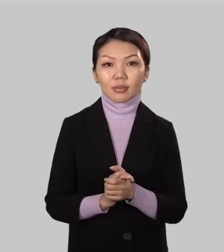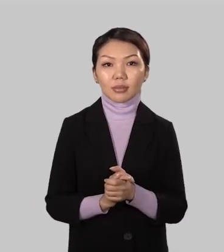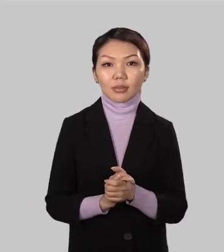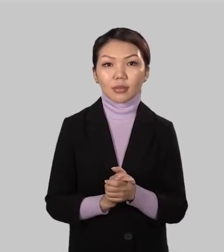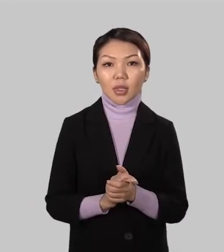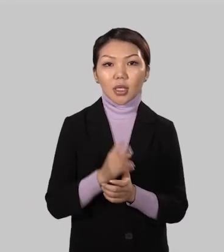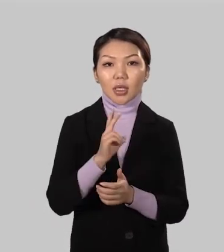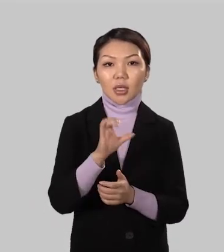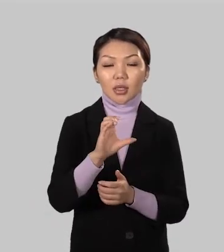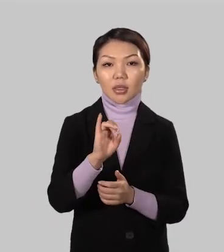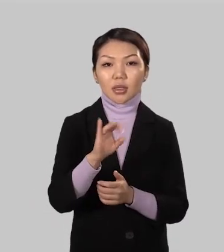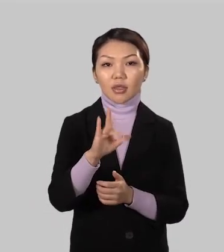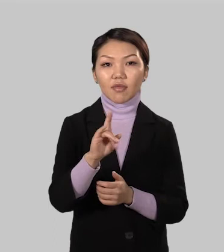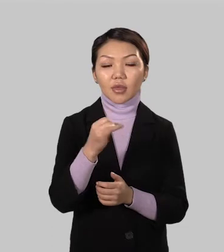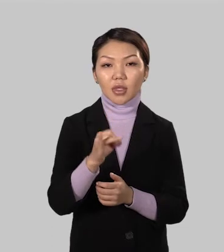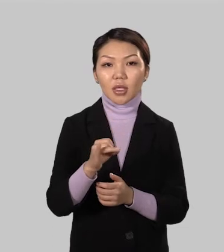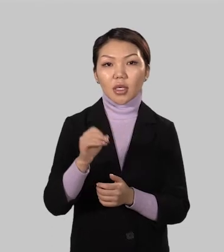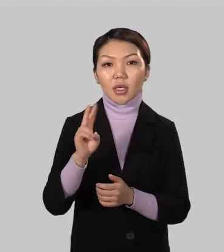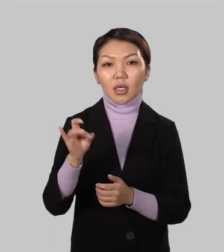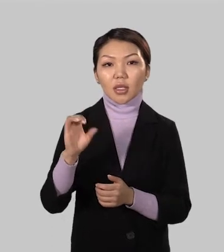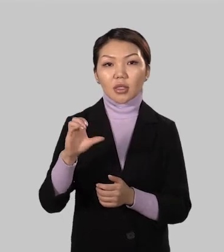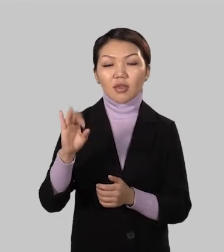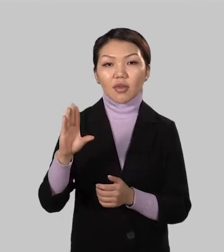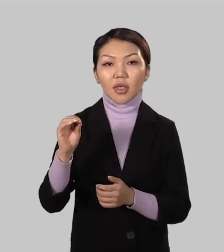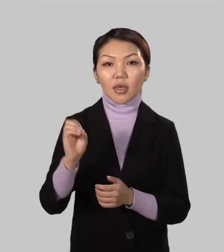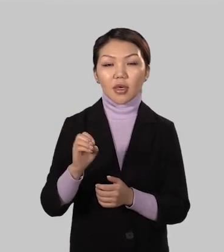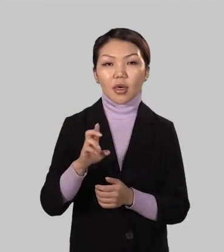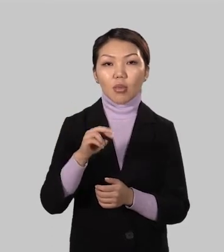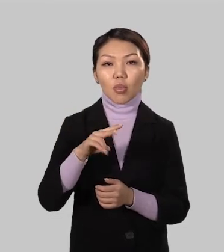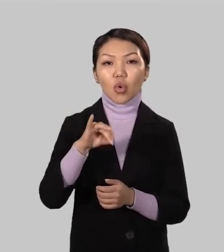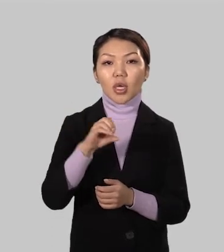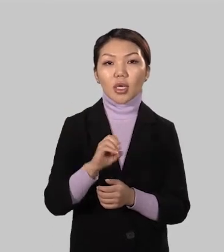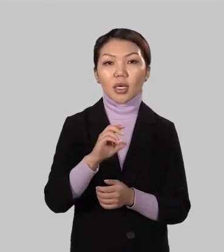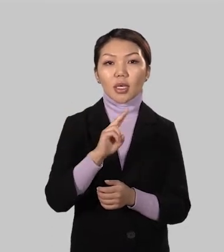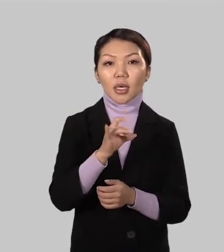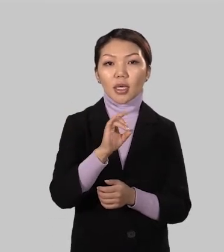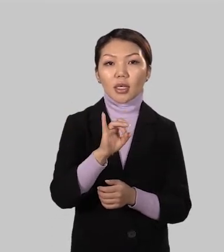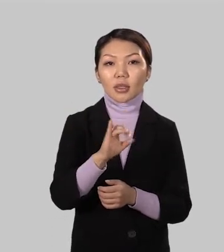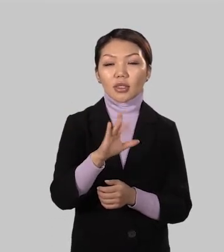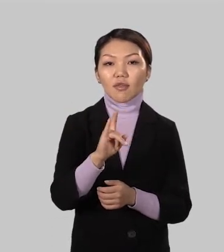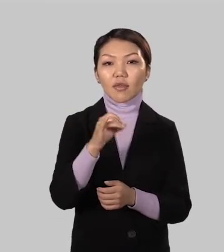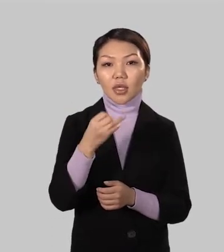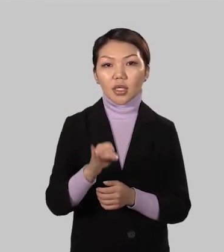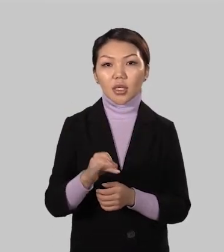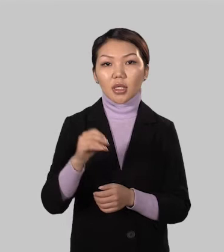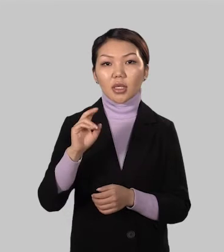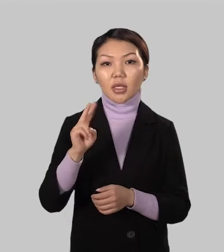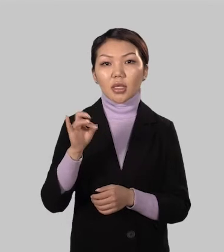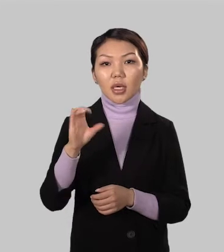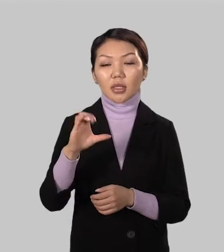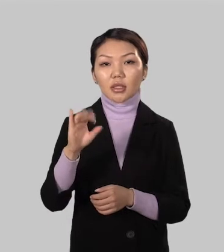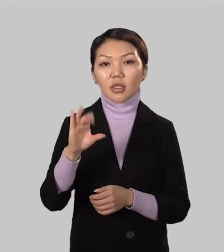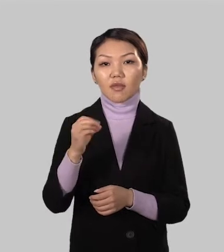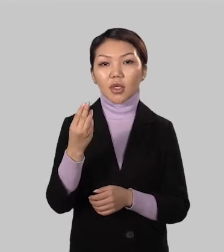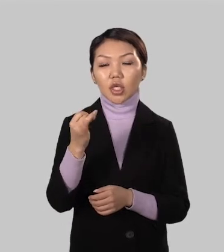красивой красивее более красивой красивейший